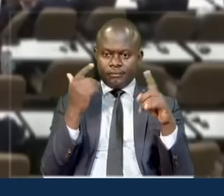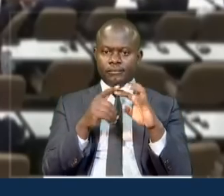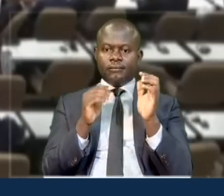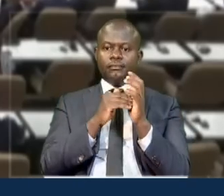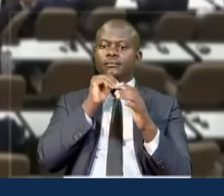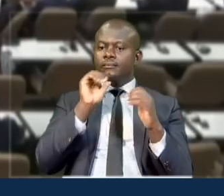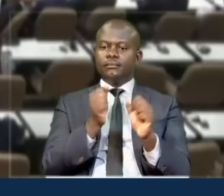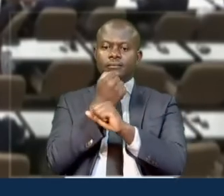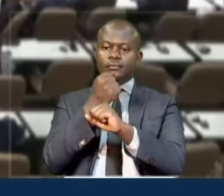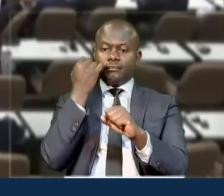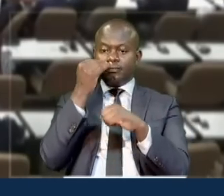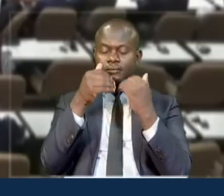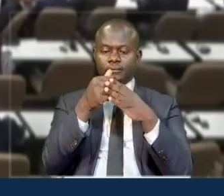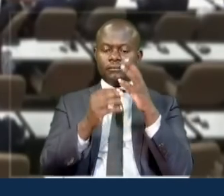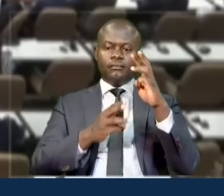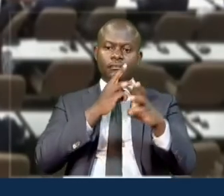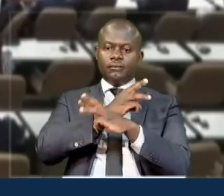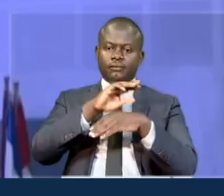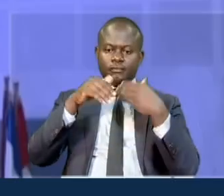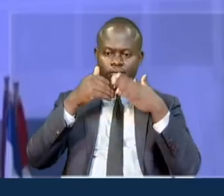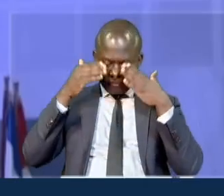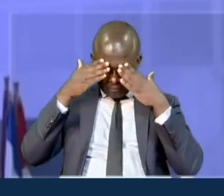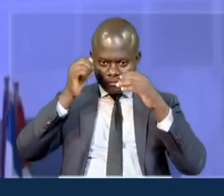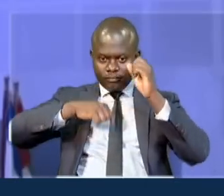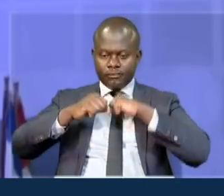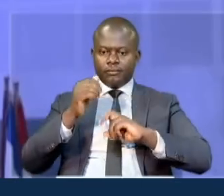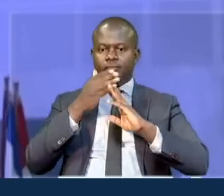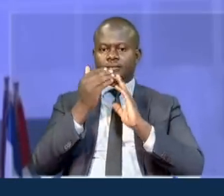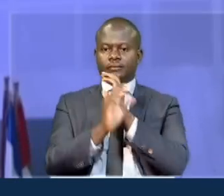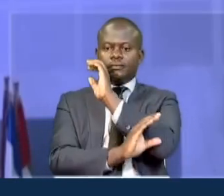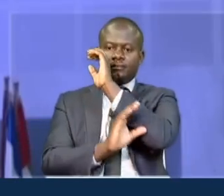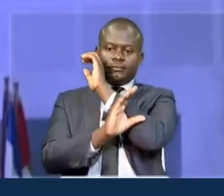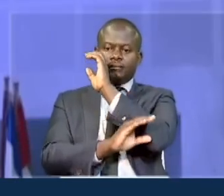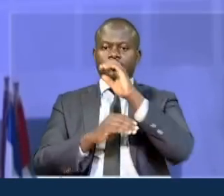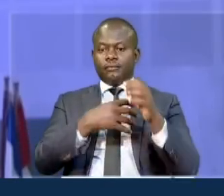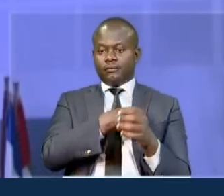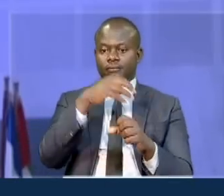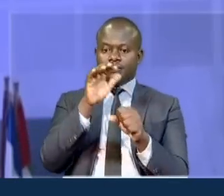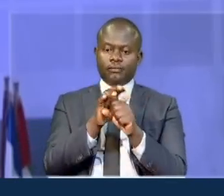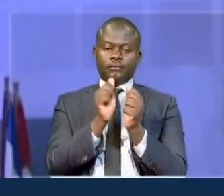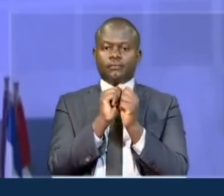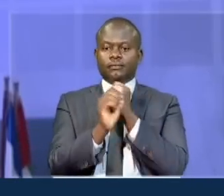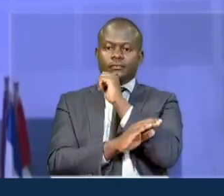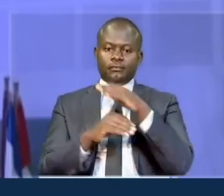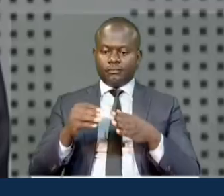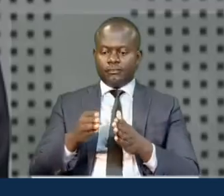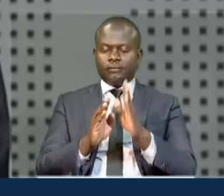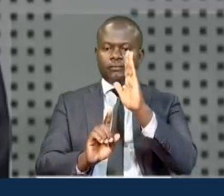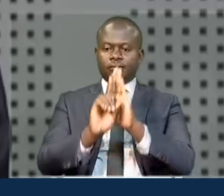ibi ntibyashoboka mu gihe isi icyugarijwe n'ubusumbane buri hagati y'ibihugu bikize n'ibihugu bikiri mu nzira